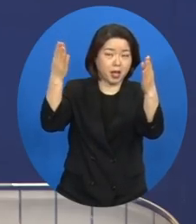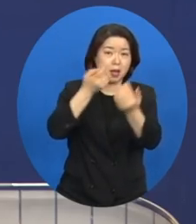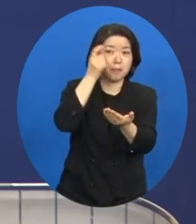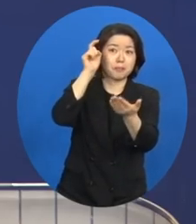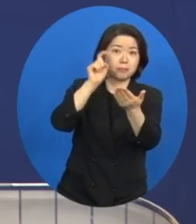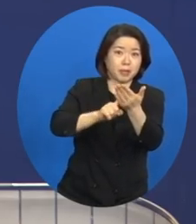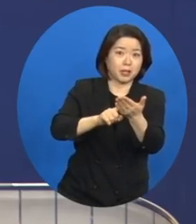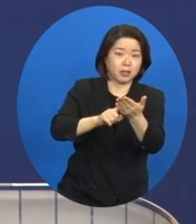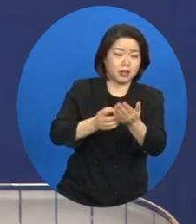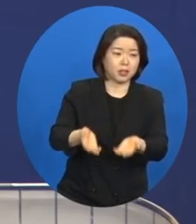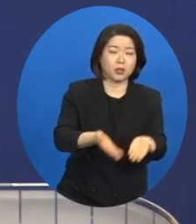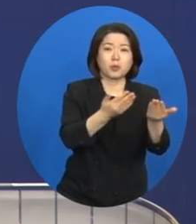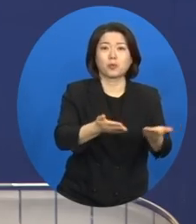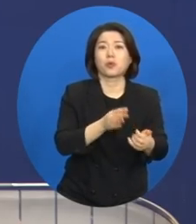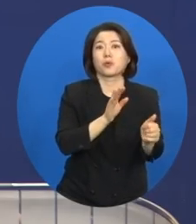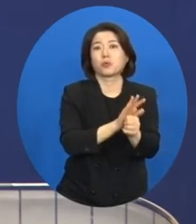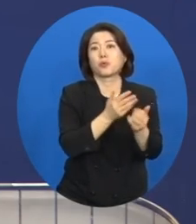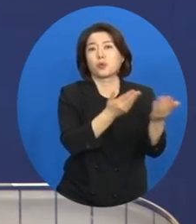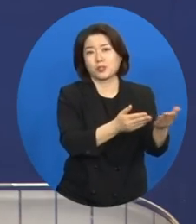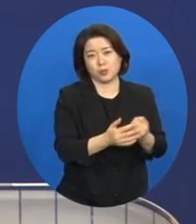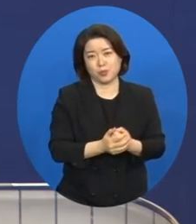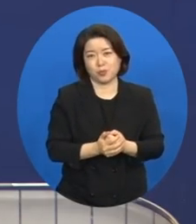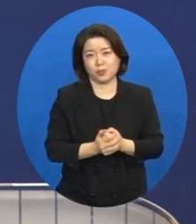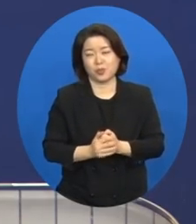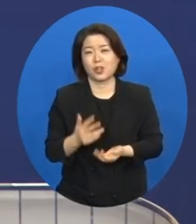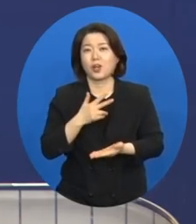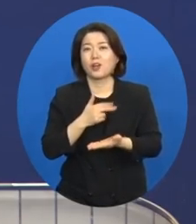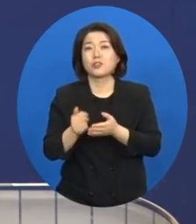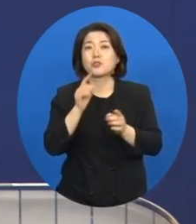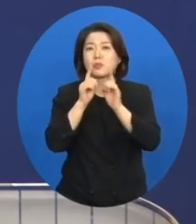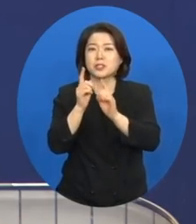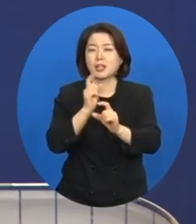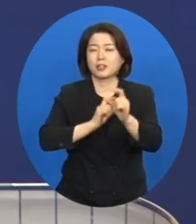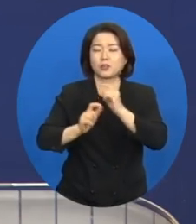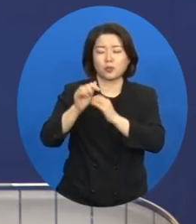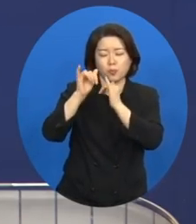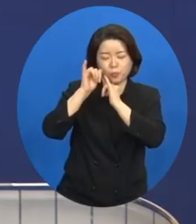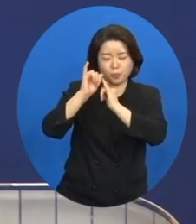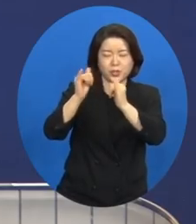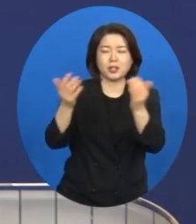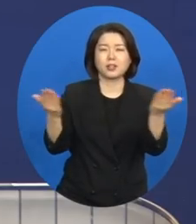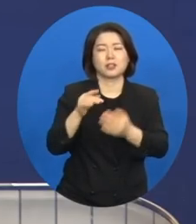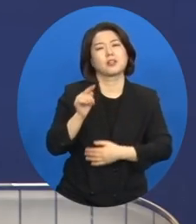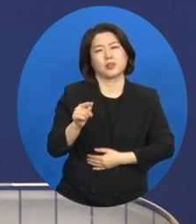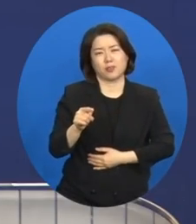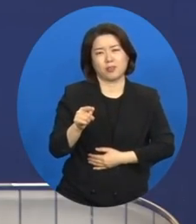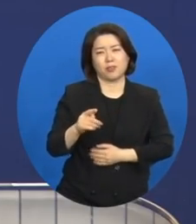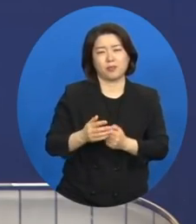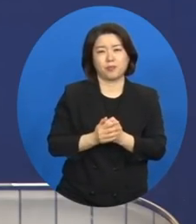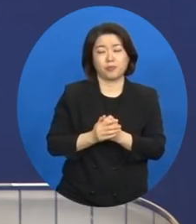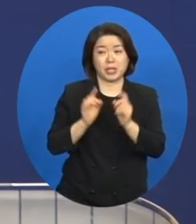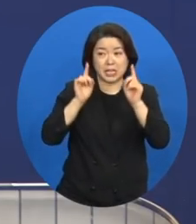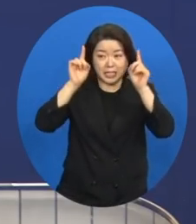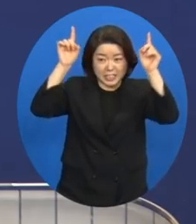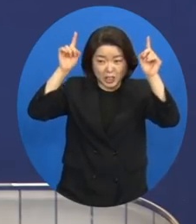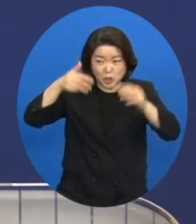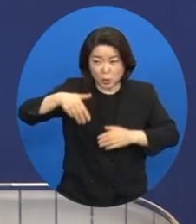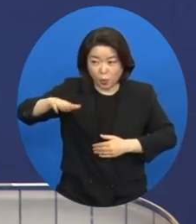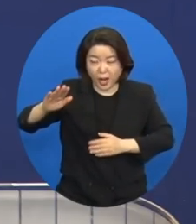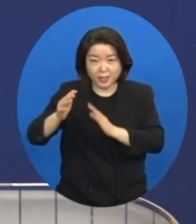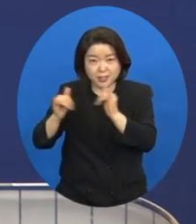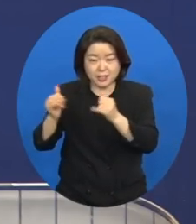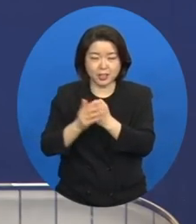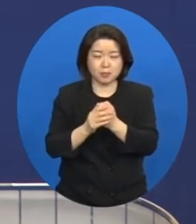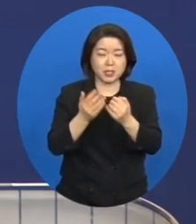있도록 도와준 것이죠. 주님이 말씀하신 더 위대한 일들이 바로 그겁니다. 지옥의 문을 향하던 이들이 천국의